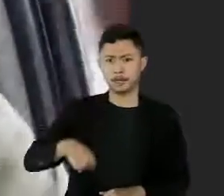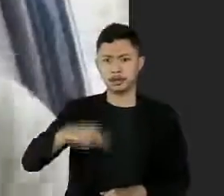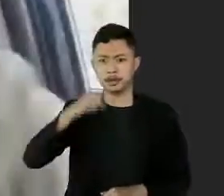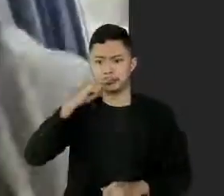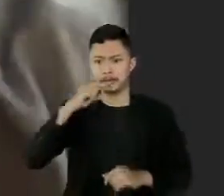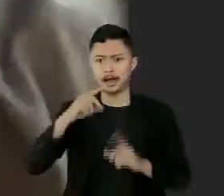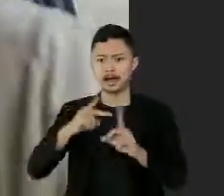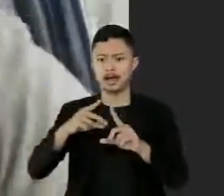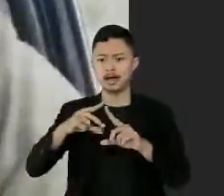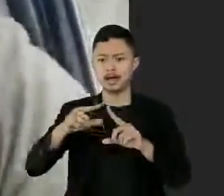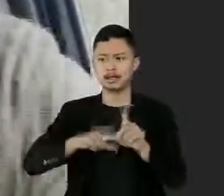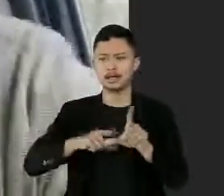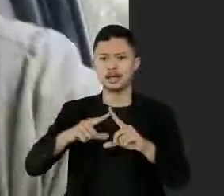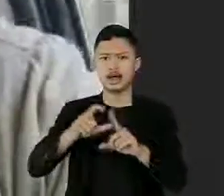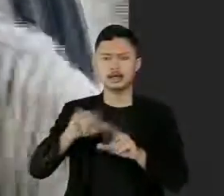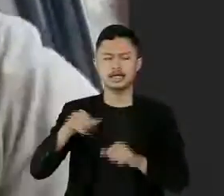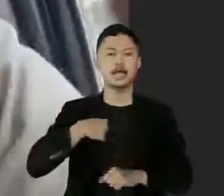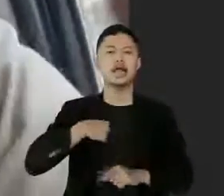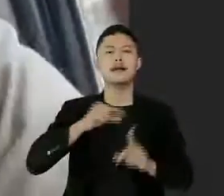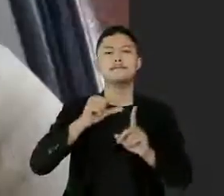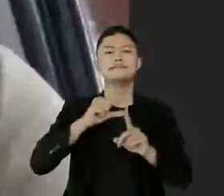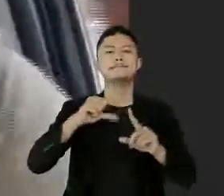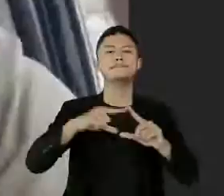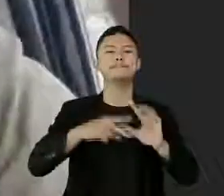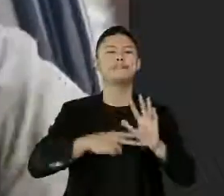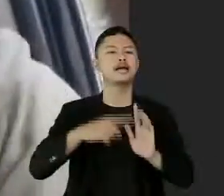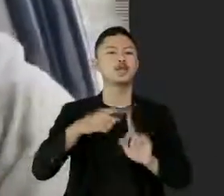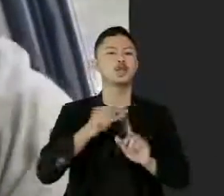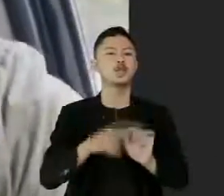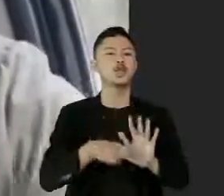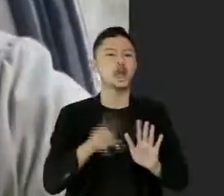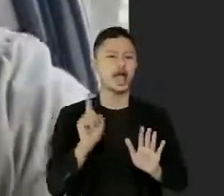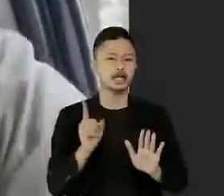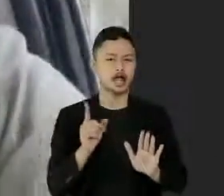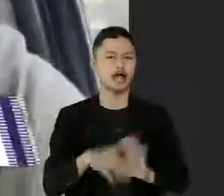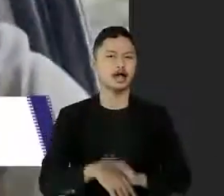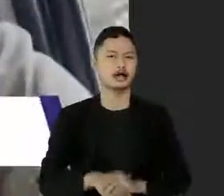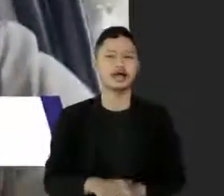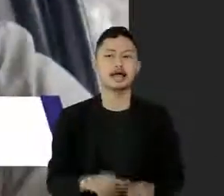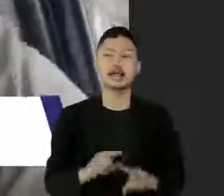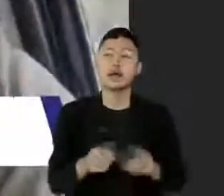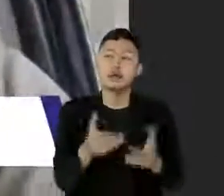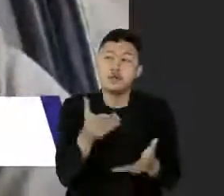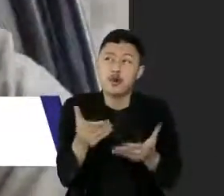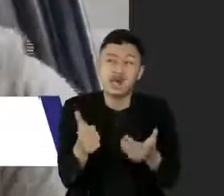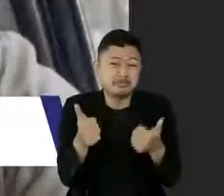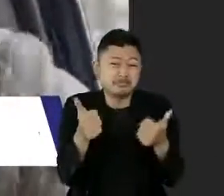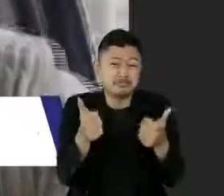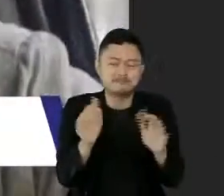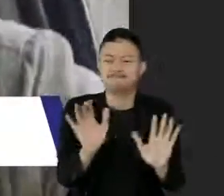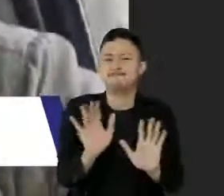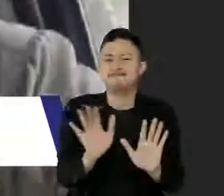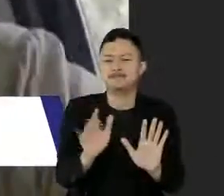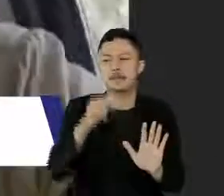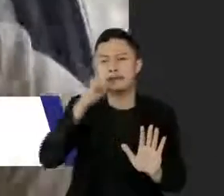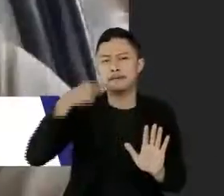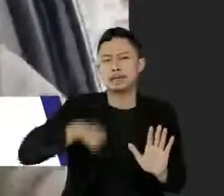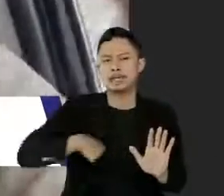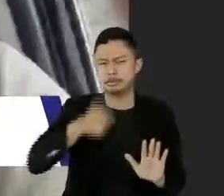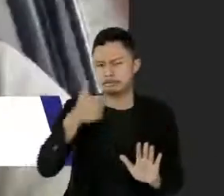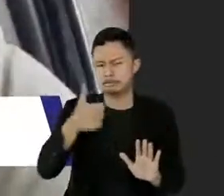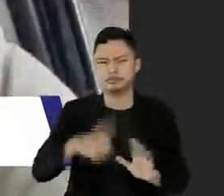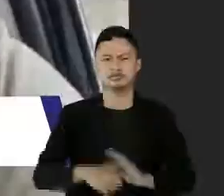Pak Haryadi. Saya juga ada pantun, tapi mungkin tidak seheboh mantepnya Pak Menteri